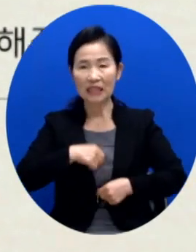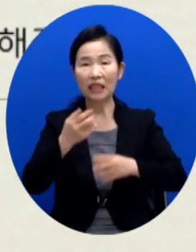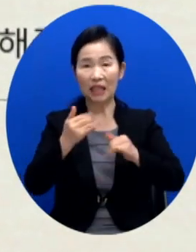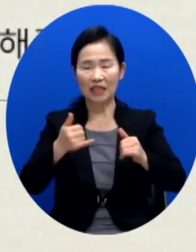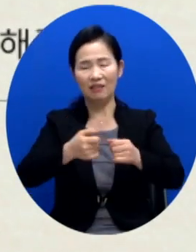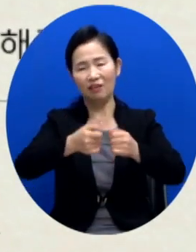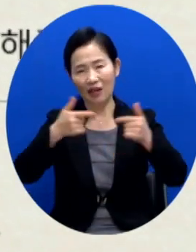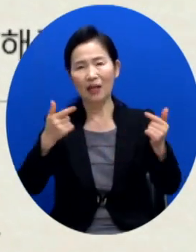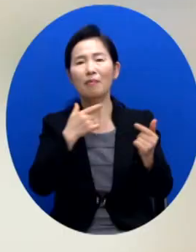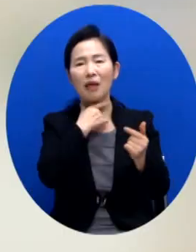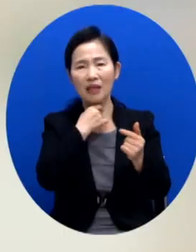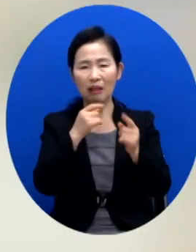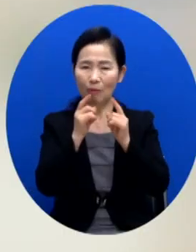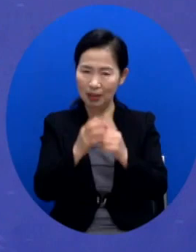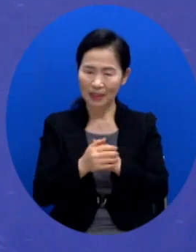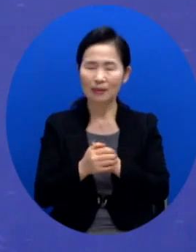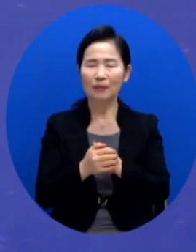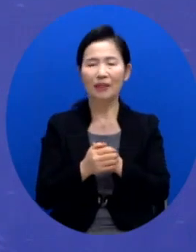소망한다고 전했습니다.